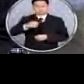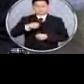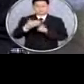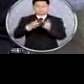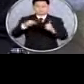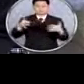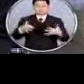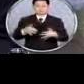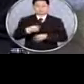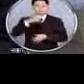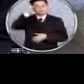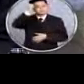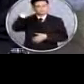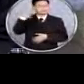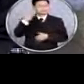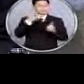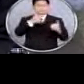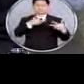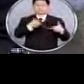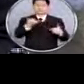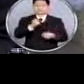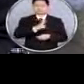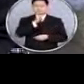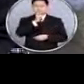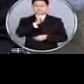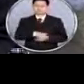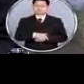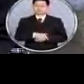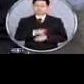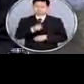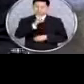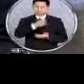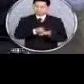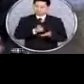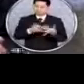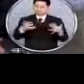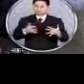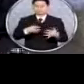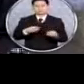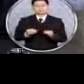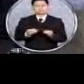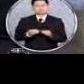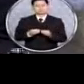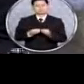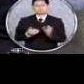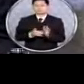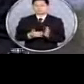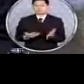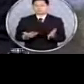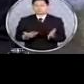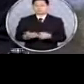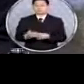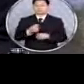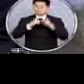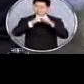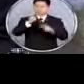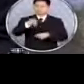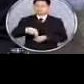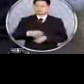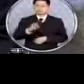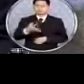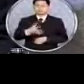题，我记得人家问蔡主席的时候，蔡主席一直说这是一个严肃的问题，就没有了。实际上要可以回答，